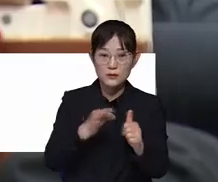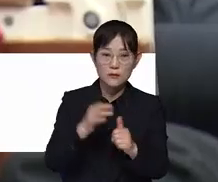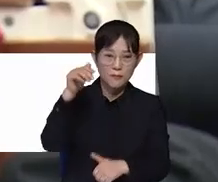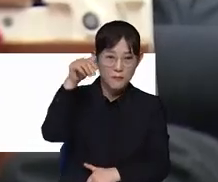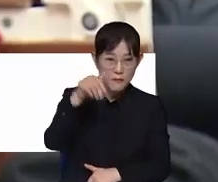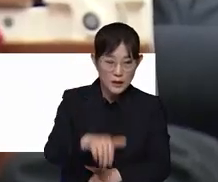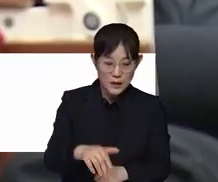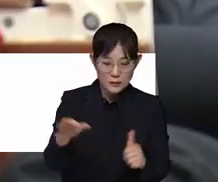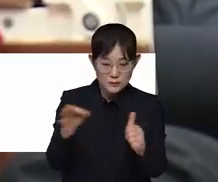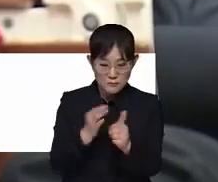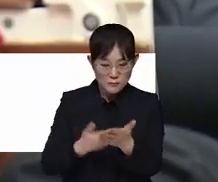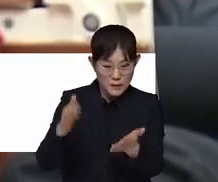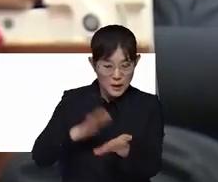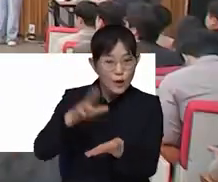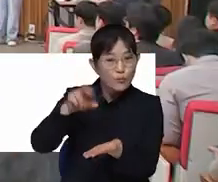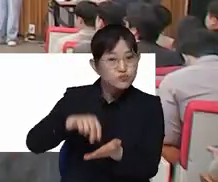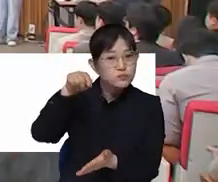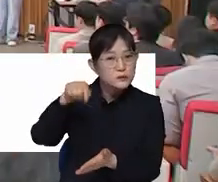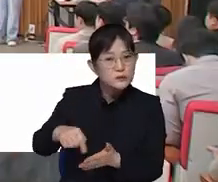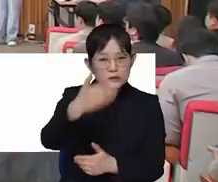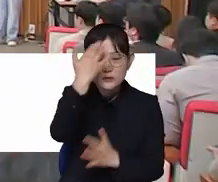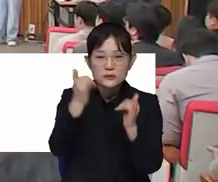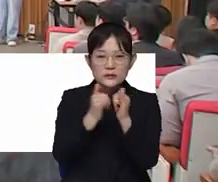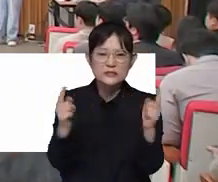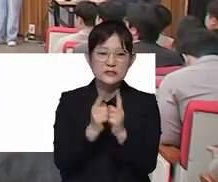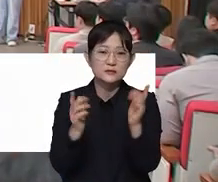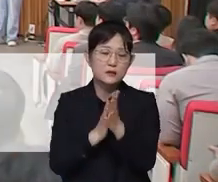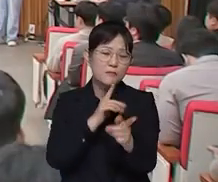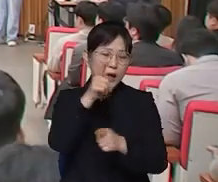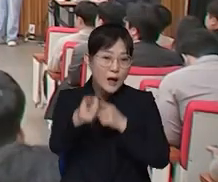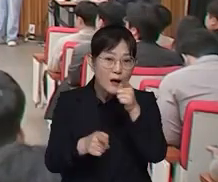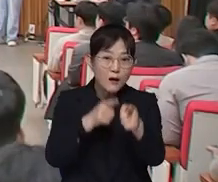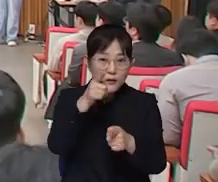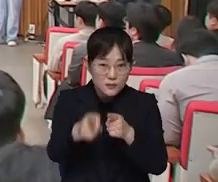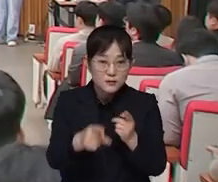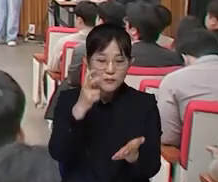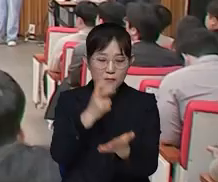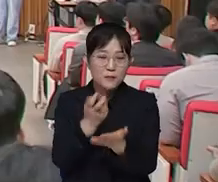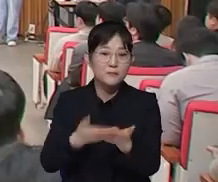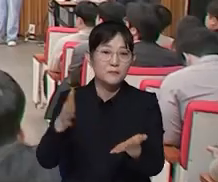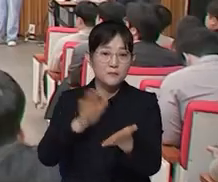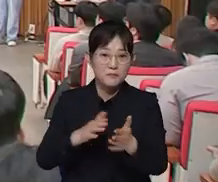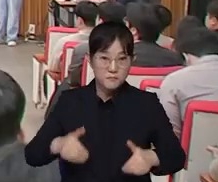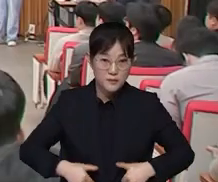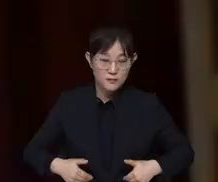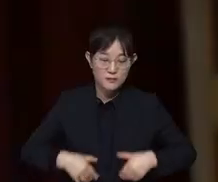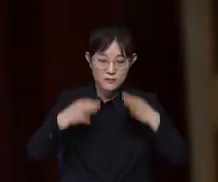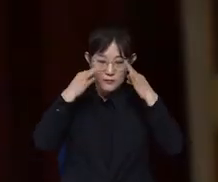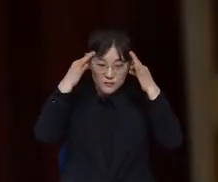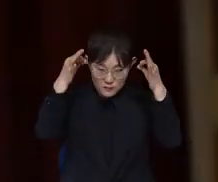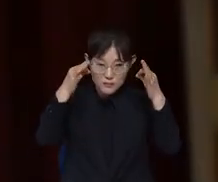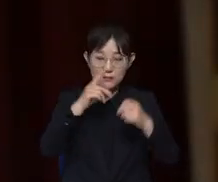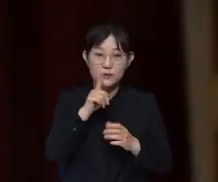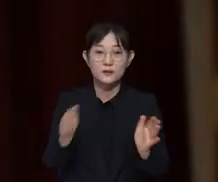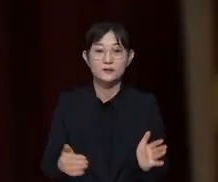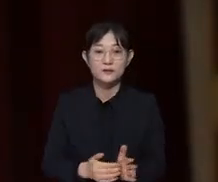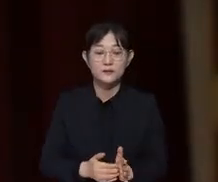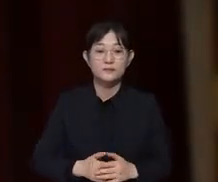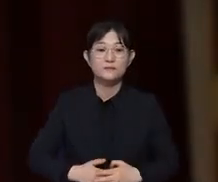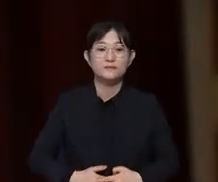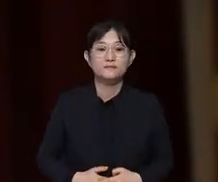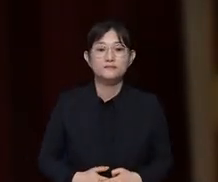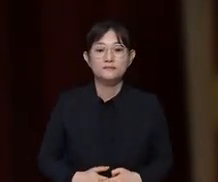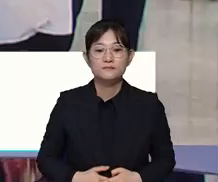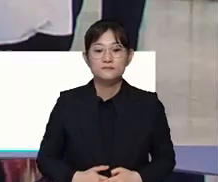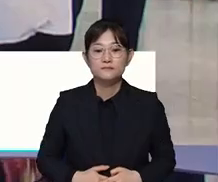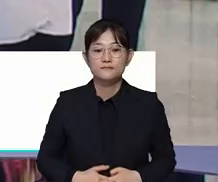연금 개혁 문제에 대해서 청년들이 직접 목소리를 내 제도권으로 수용할 수 있게 노력해야 한다고 강조했습니다.